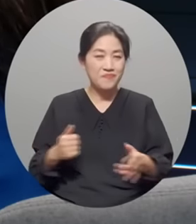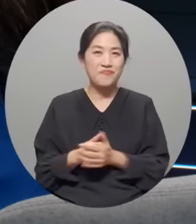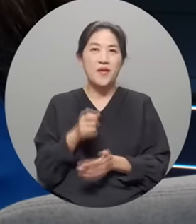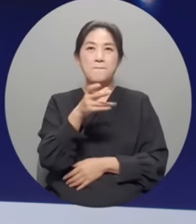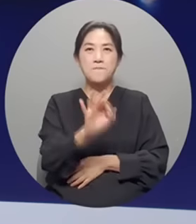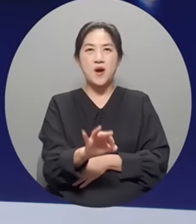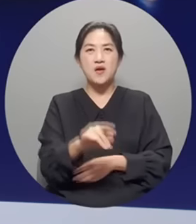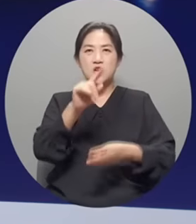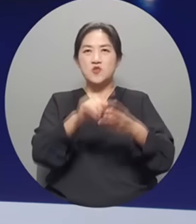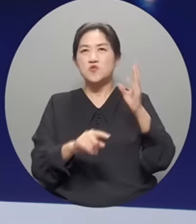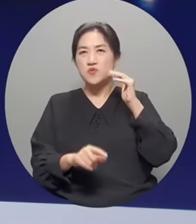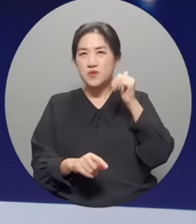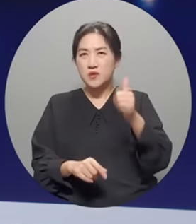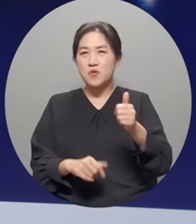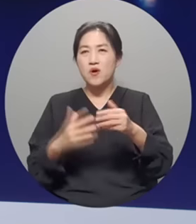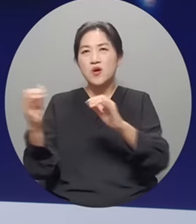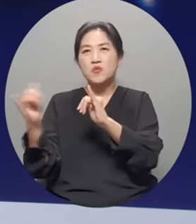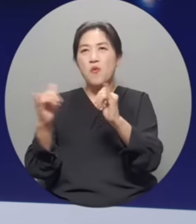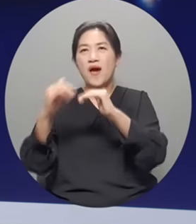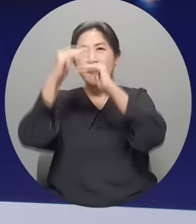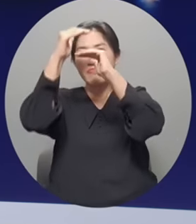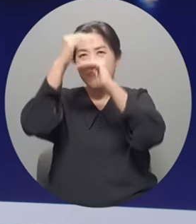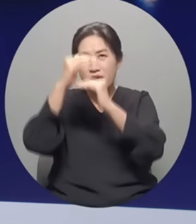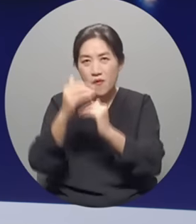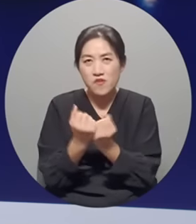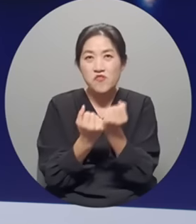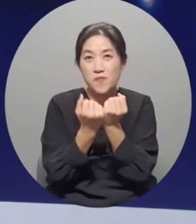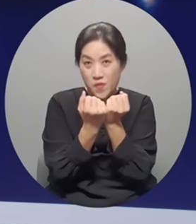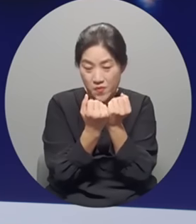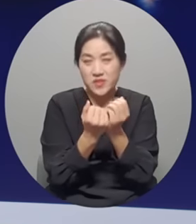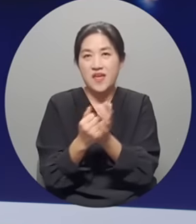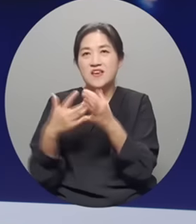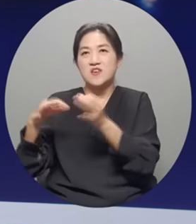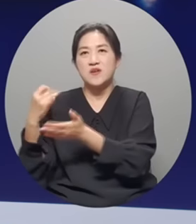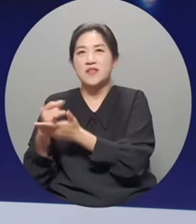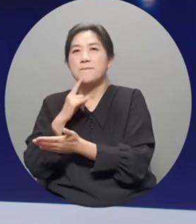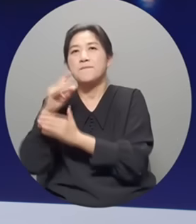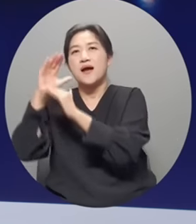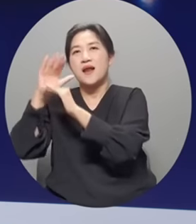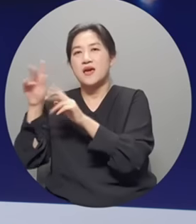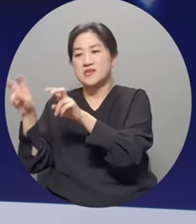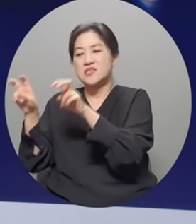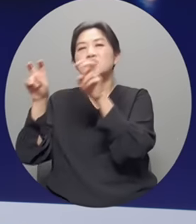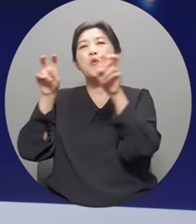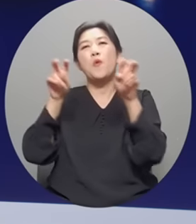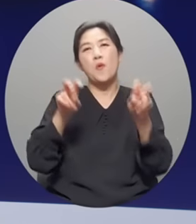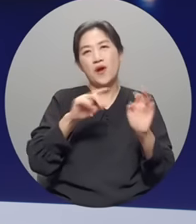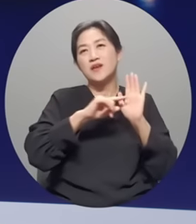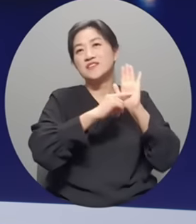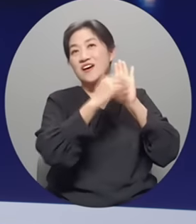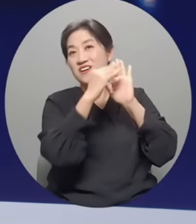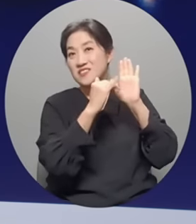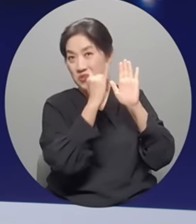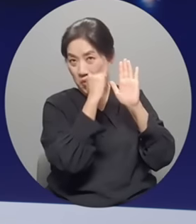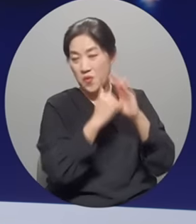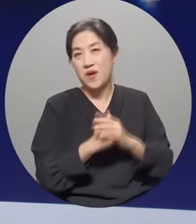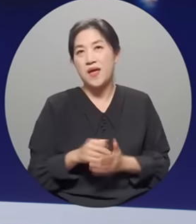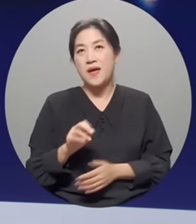씨가 윤 대통령과 통화한 대목을 설명하는 대목에서 김건희 여사의 발언을 명 씨가 인용하는 부분이